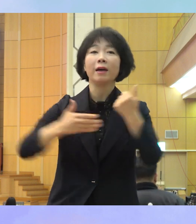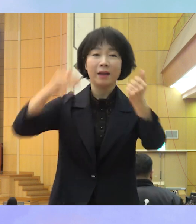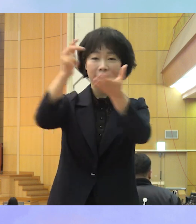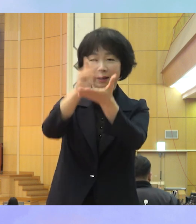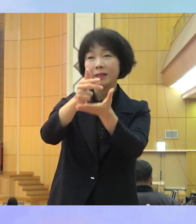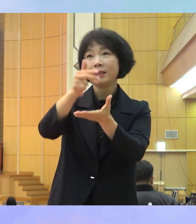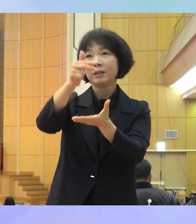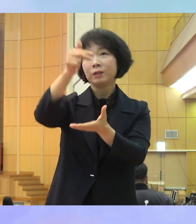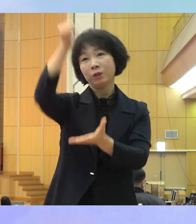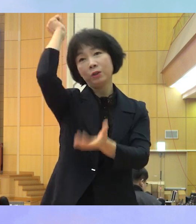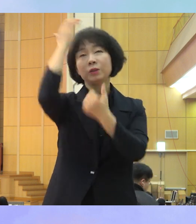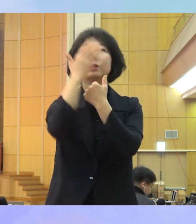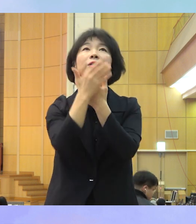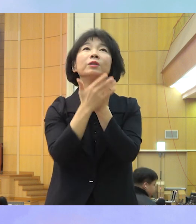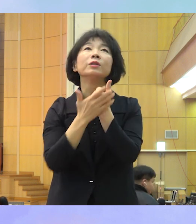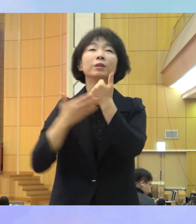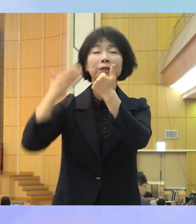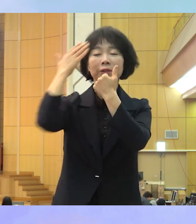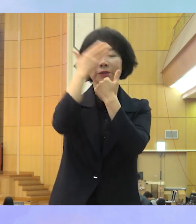은혜,